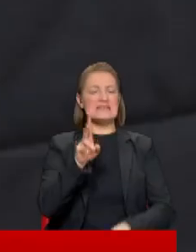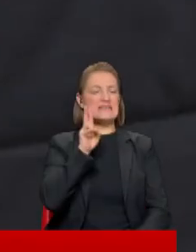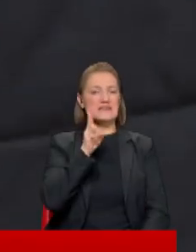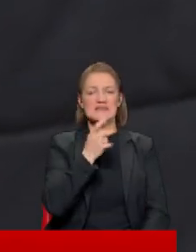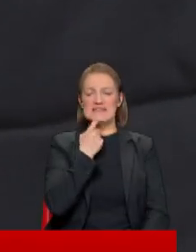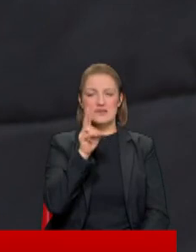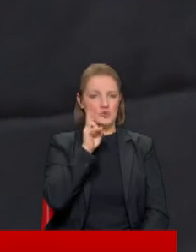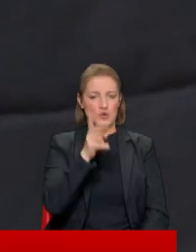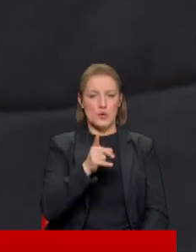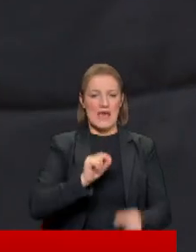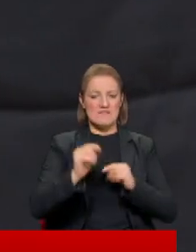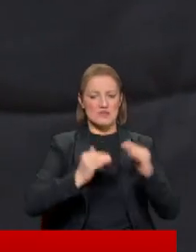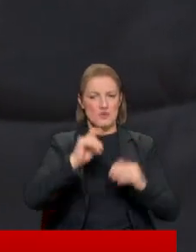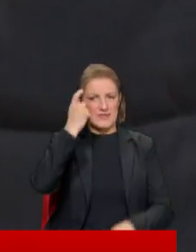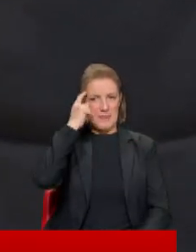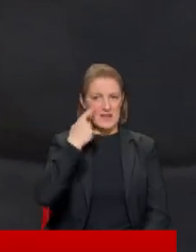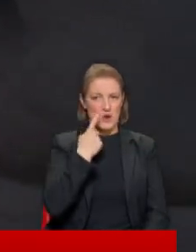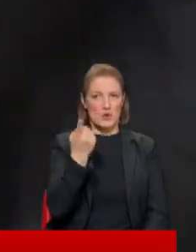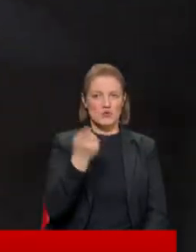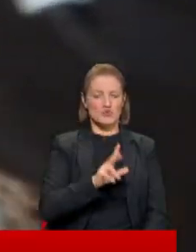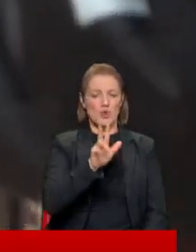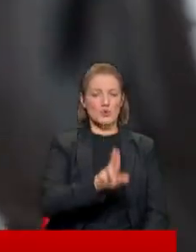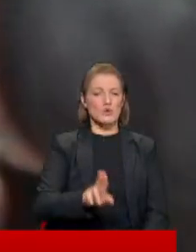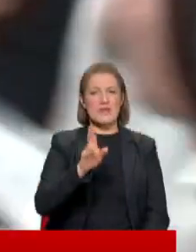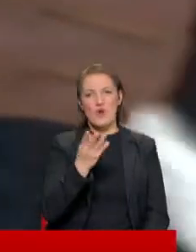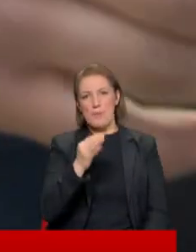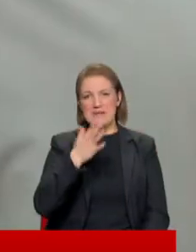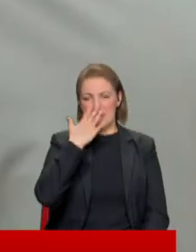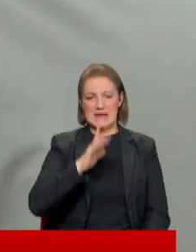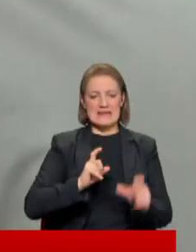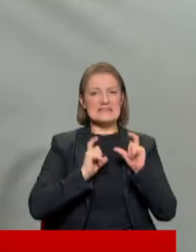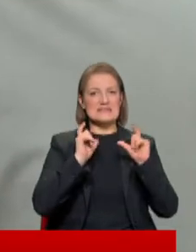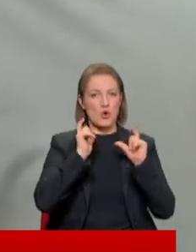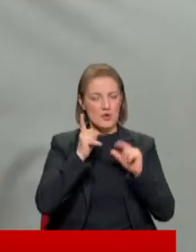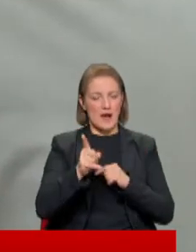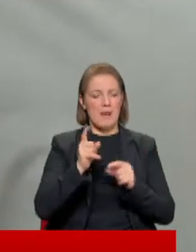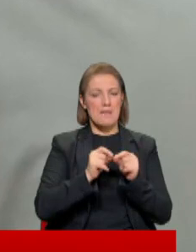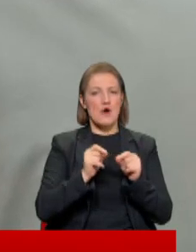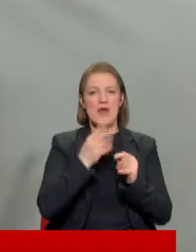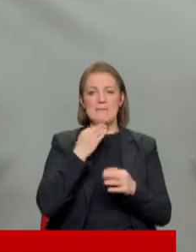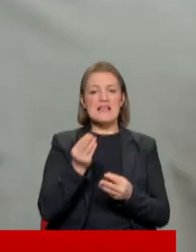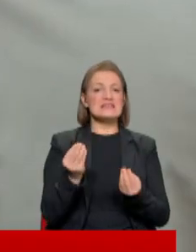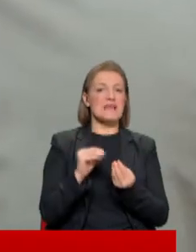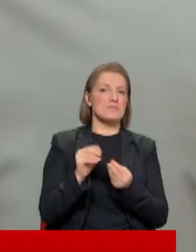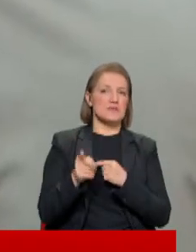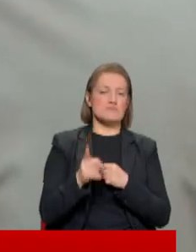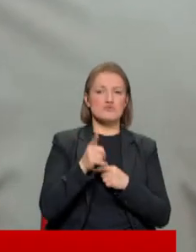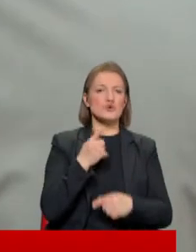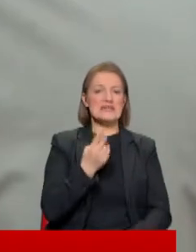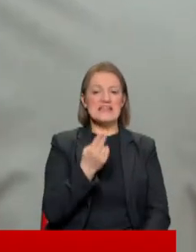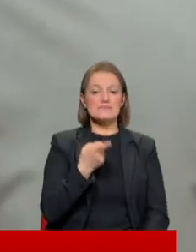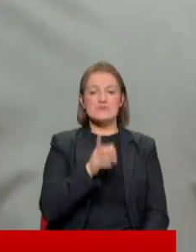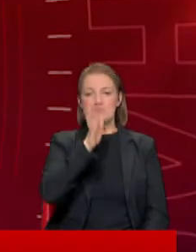sonu enflasyon tahminine göre %37 civarında olması bekleniyor SSK ve Bağkur emeklilerinin zammının. Bu da